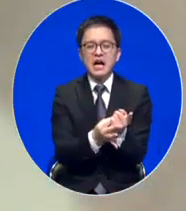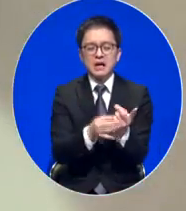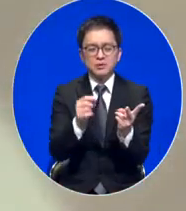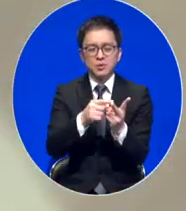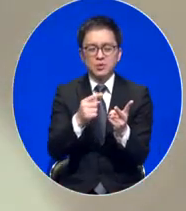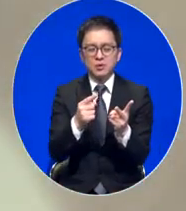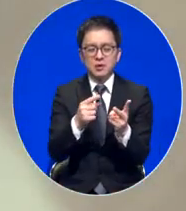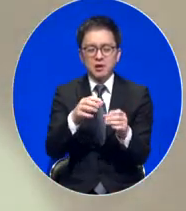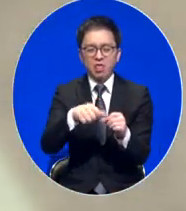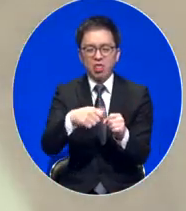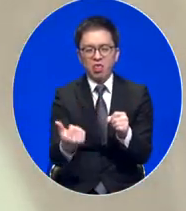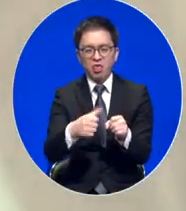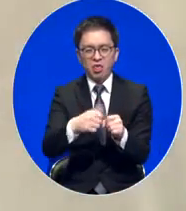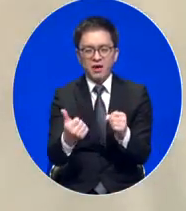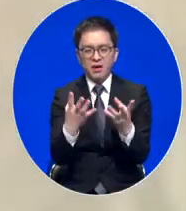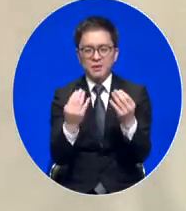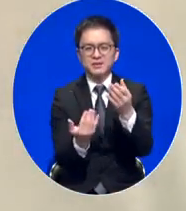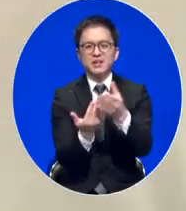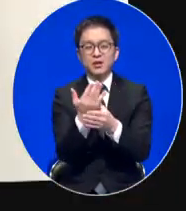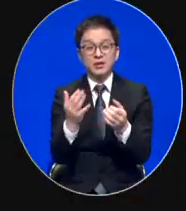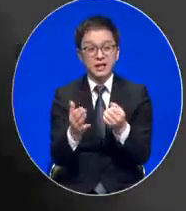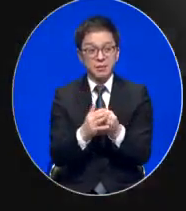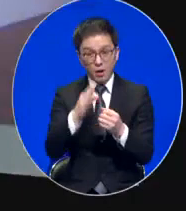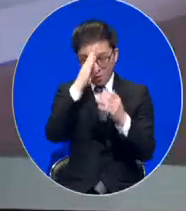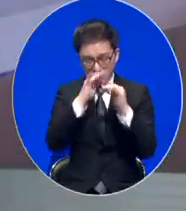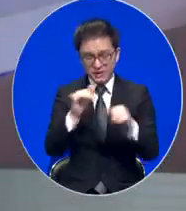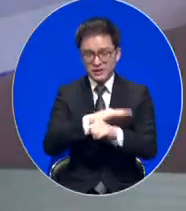환자와 치과의사 모두 사용을 꺼리는 상황.